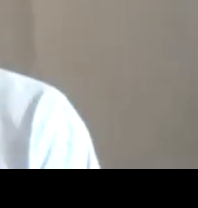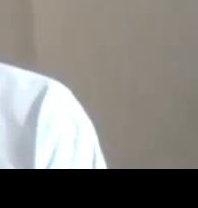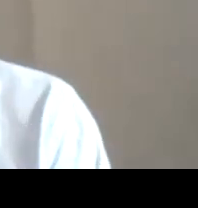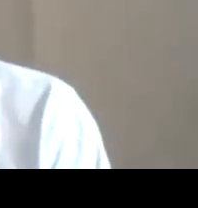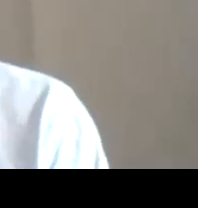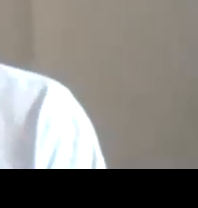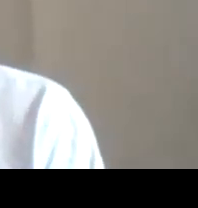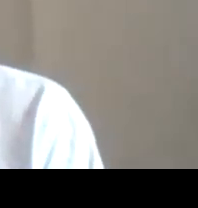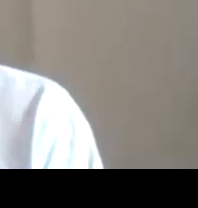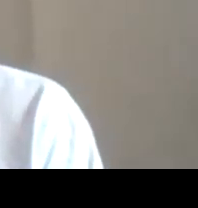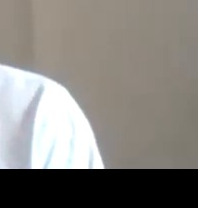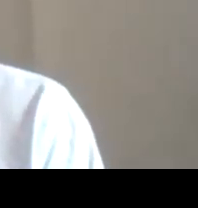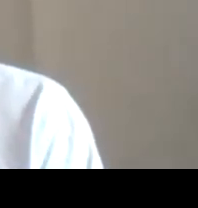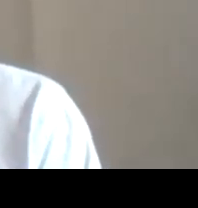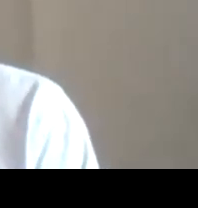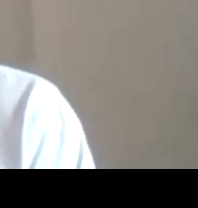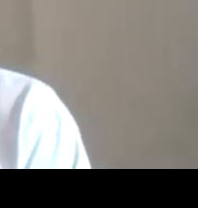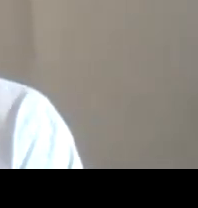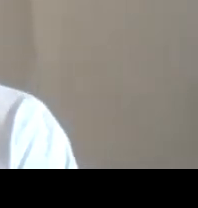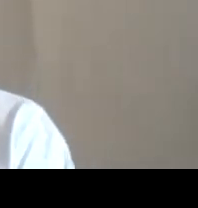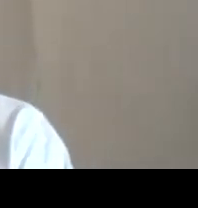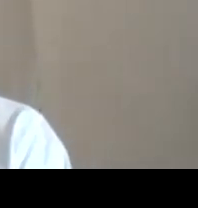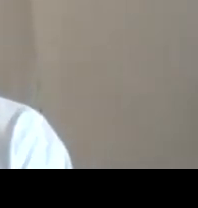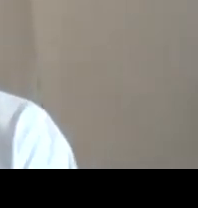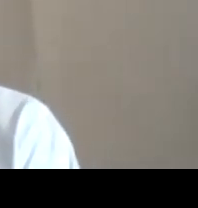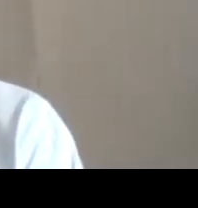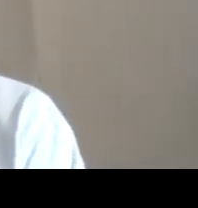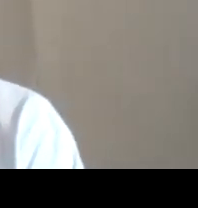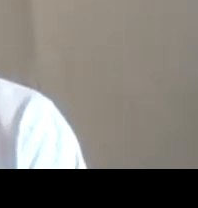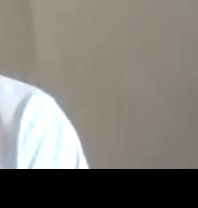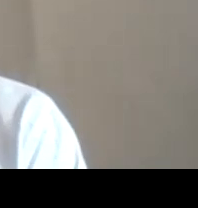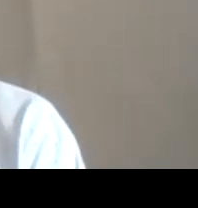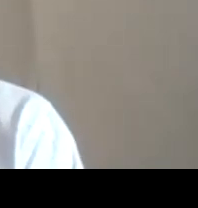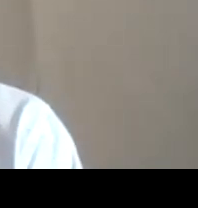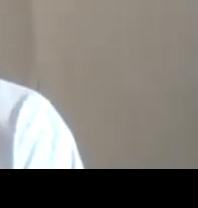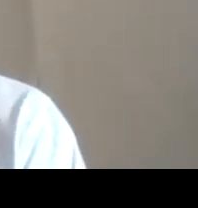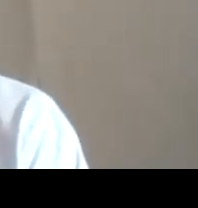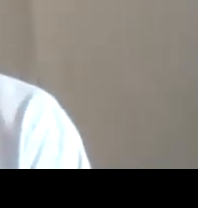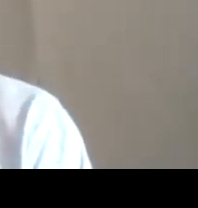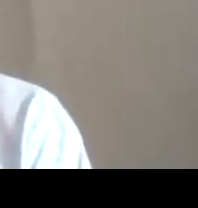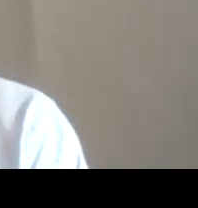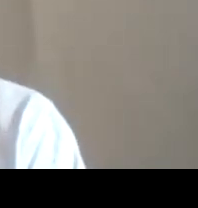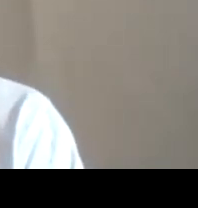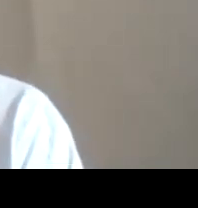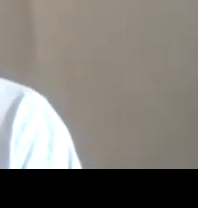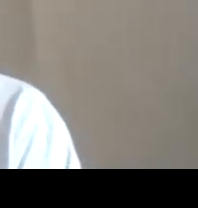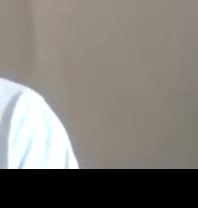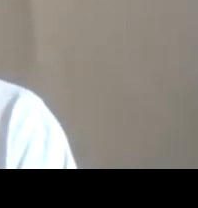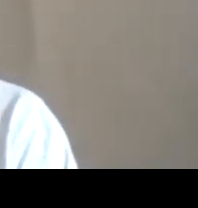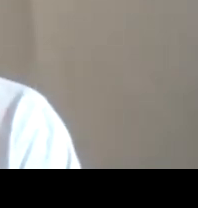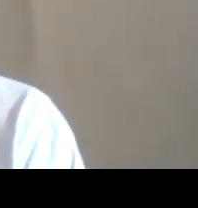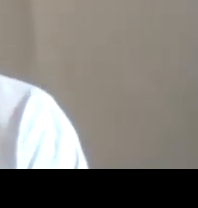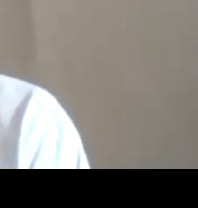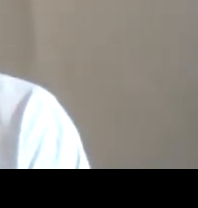learn English. I don't like to learn English. Okay, bị nhắc nhắc nữa rồi. No. Đi,